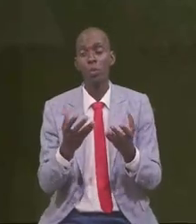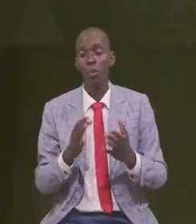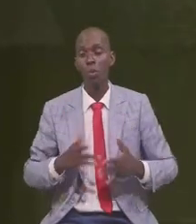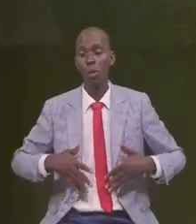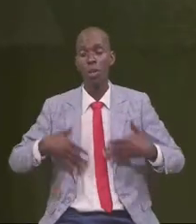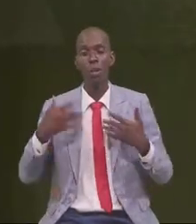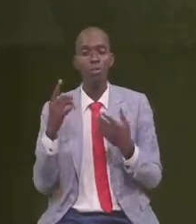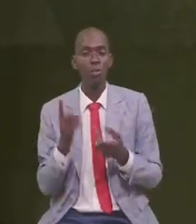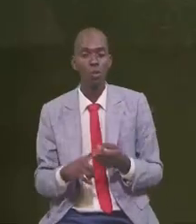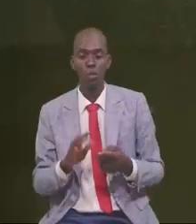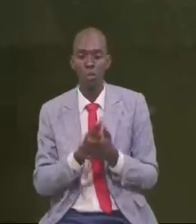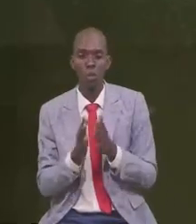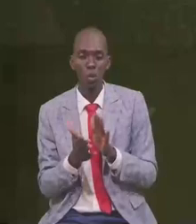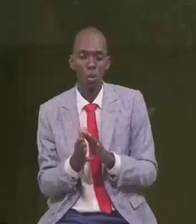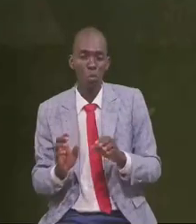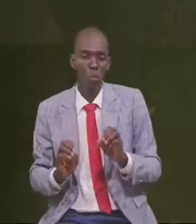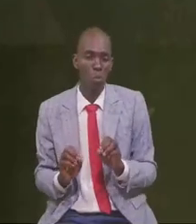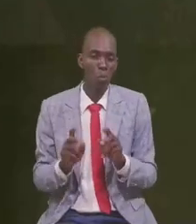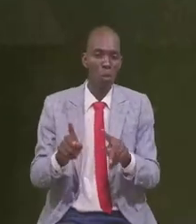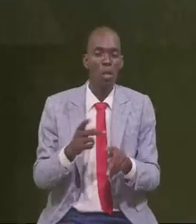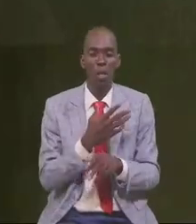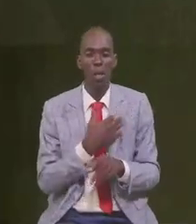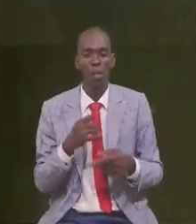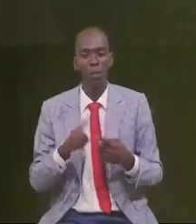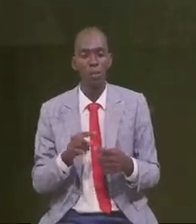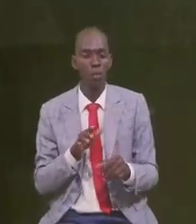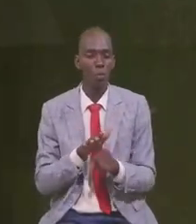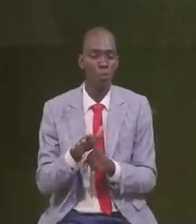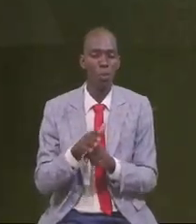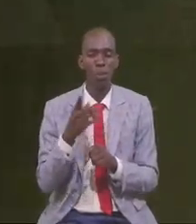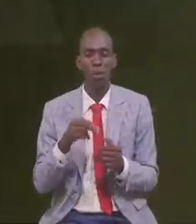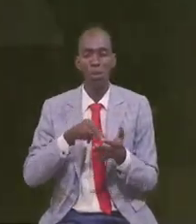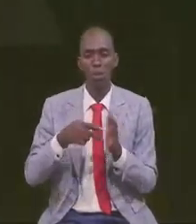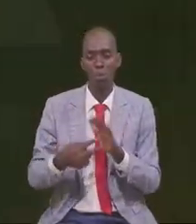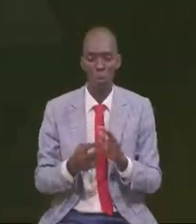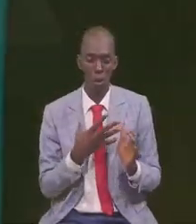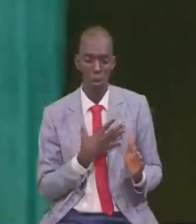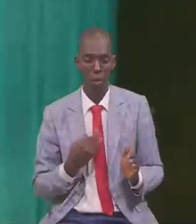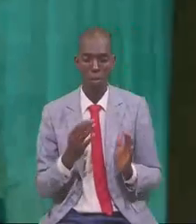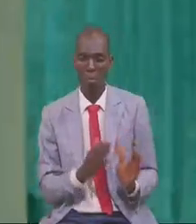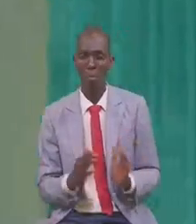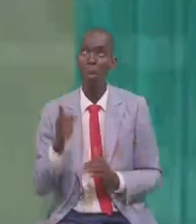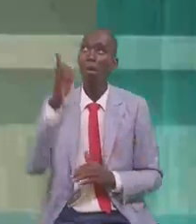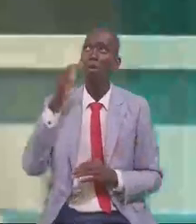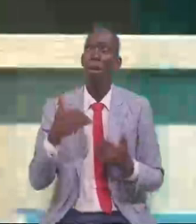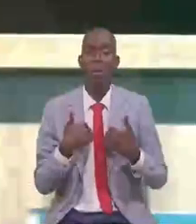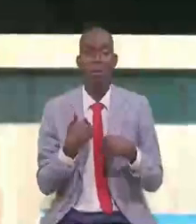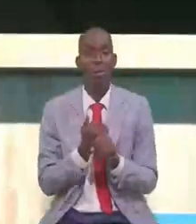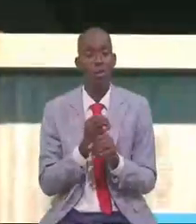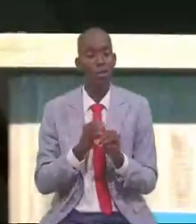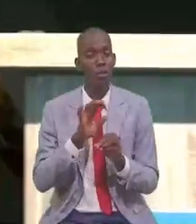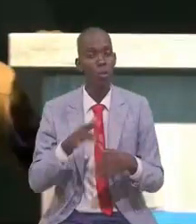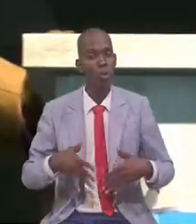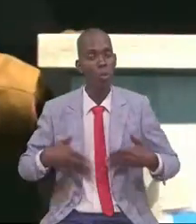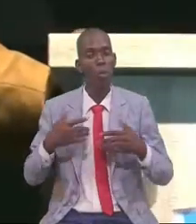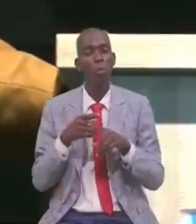ait un sens normal pour accomplir le plan et le but de Dieu pour votre vie. Et que